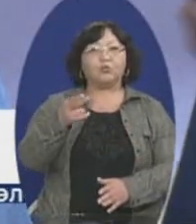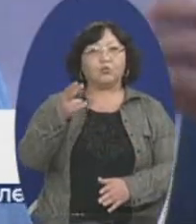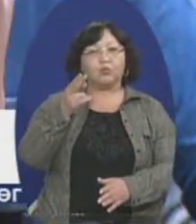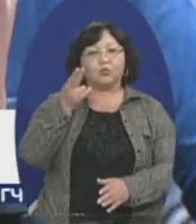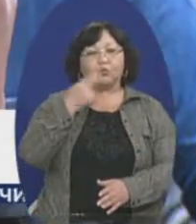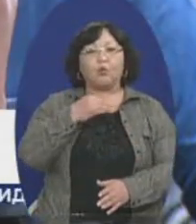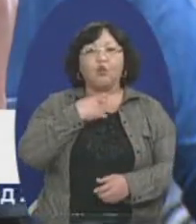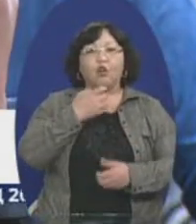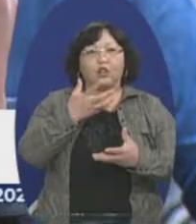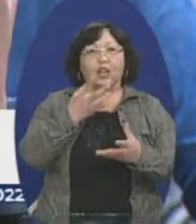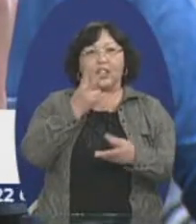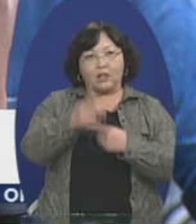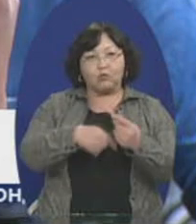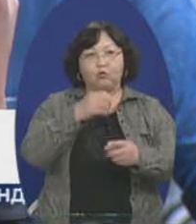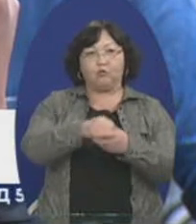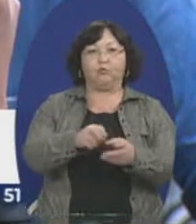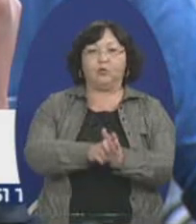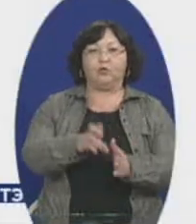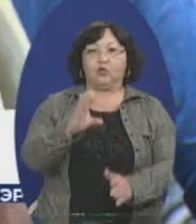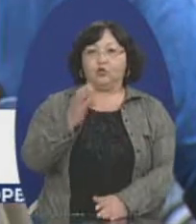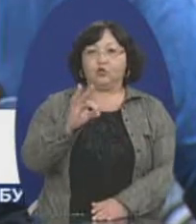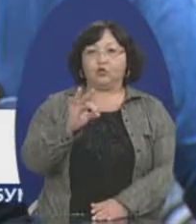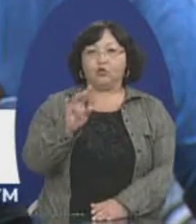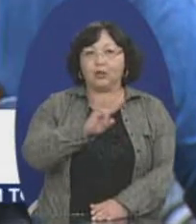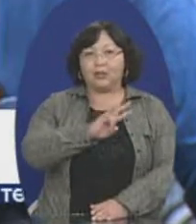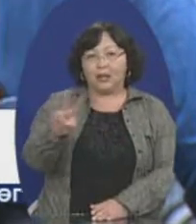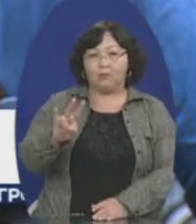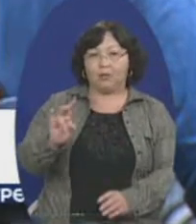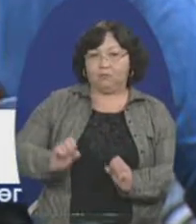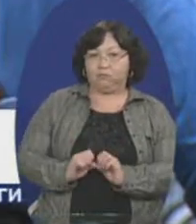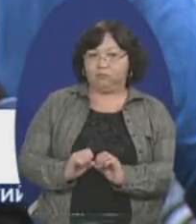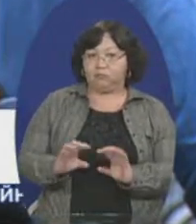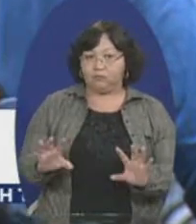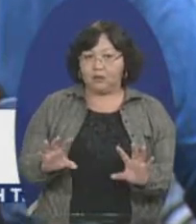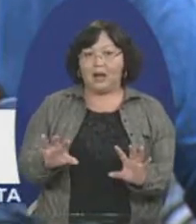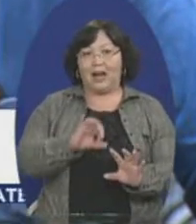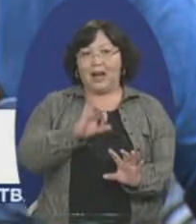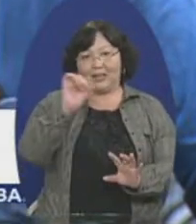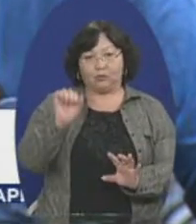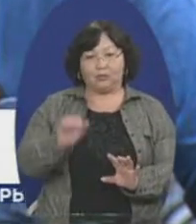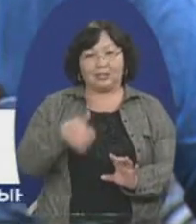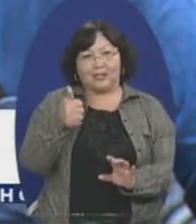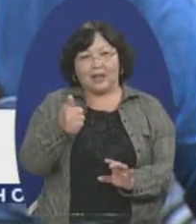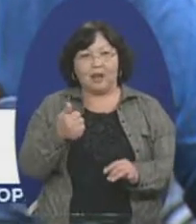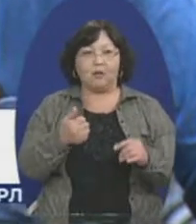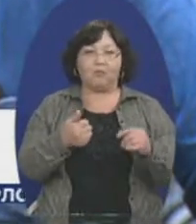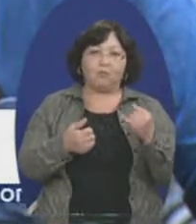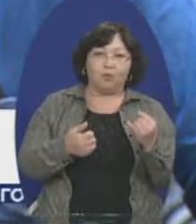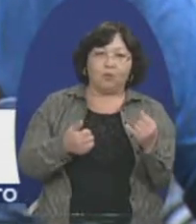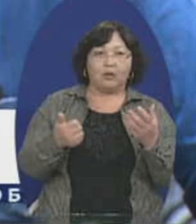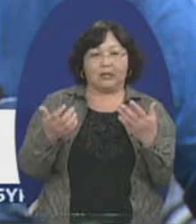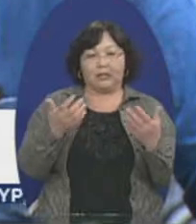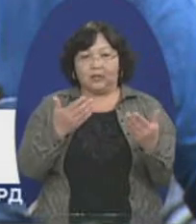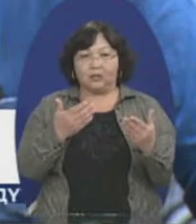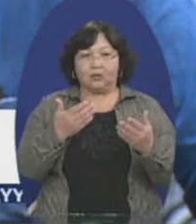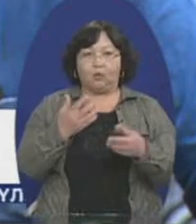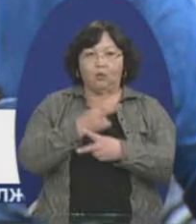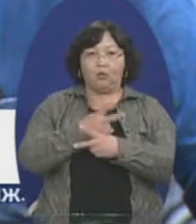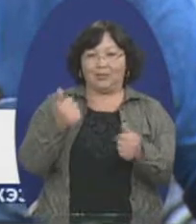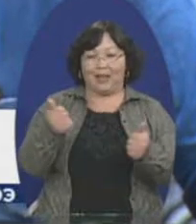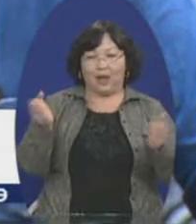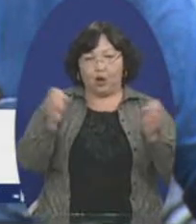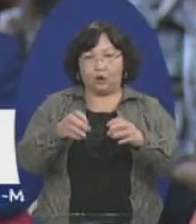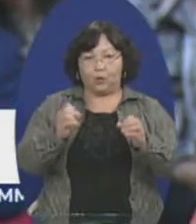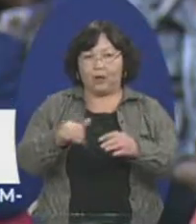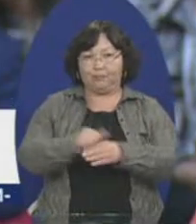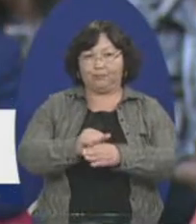байна. Сөрөгчин нэмэгдээд ирэхээр асуудлыг дод сайн бодлоос нь илүү сайн боловсруулж хууль тогтоомж нь гарах юм болов уу гэдэг талаас нь